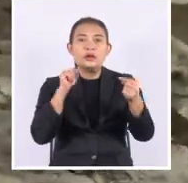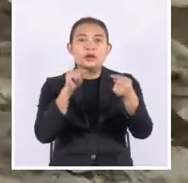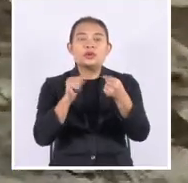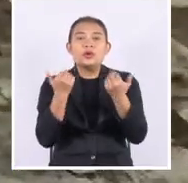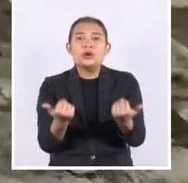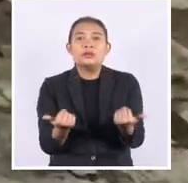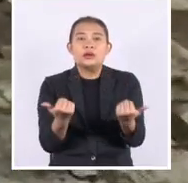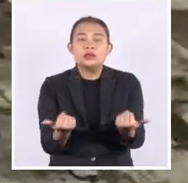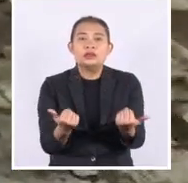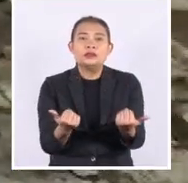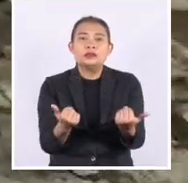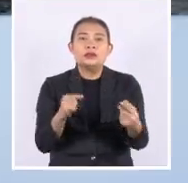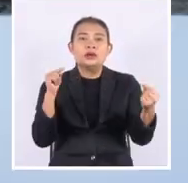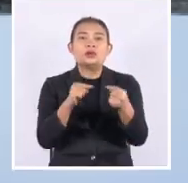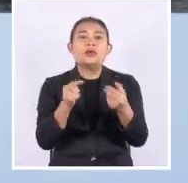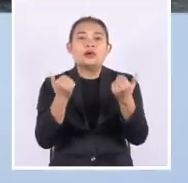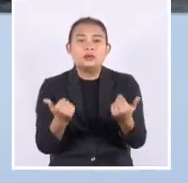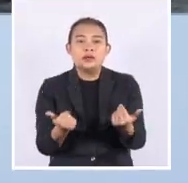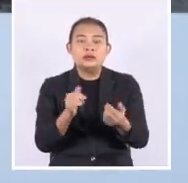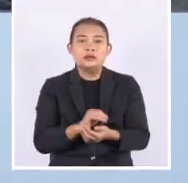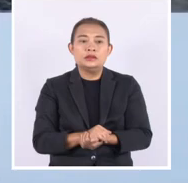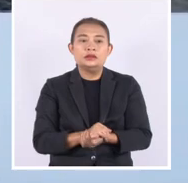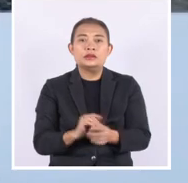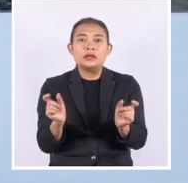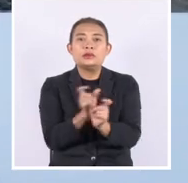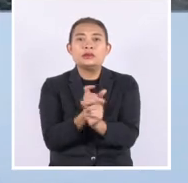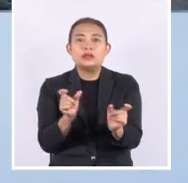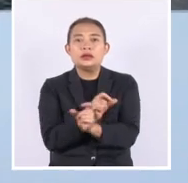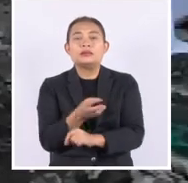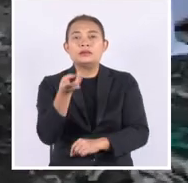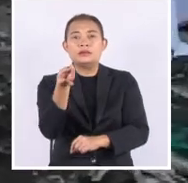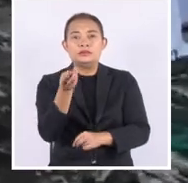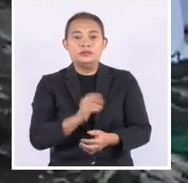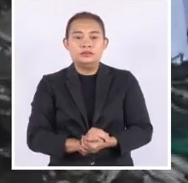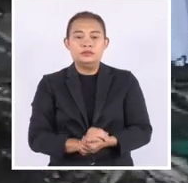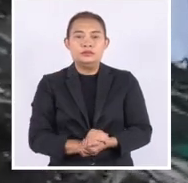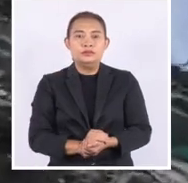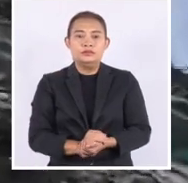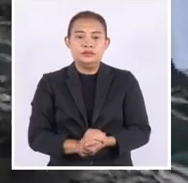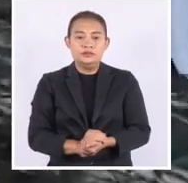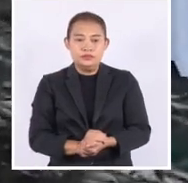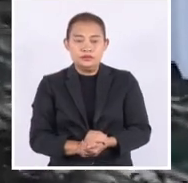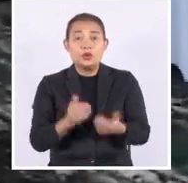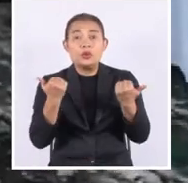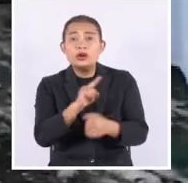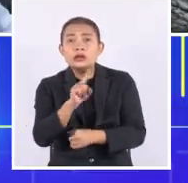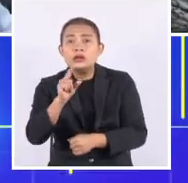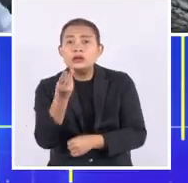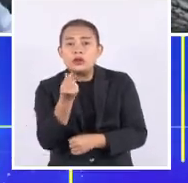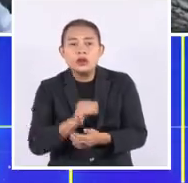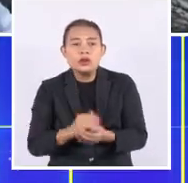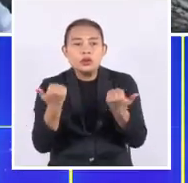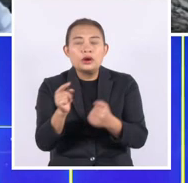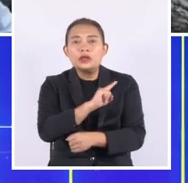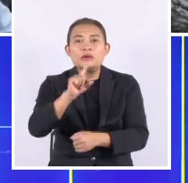กันหน่อย แม่ เยี่ยมไปเลยค่ะวันนี้วันที่เท่าไหร ่วันนี้วันที่28 28ส